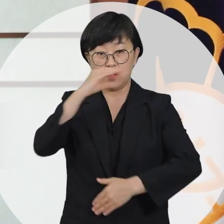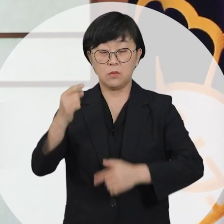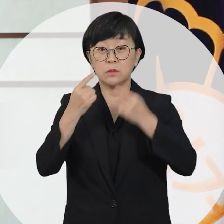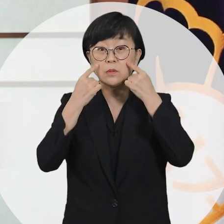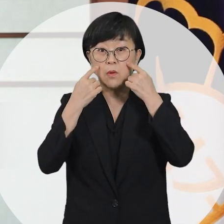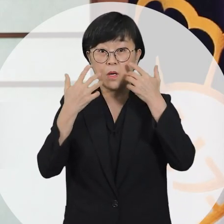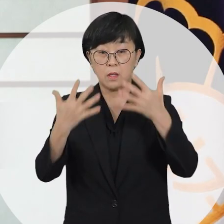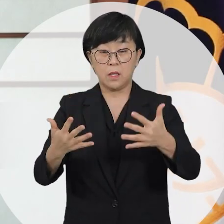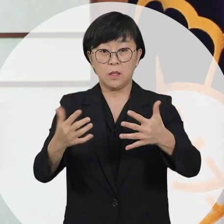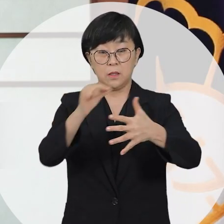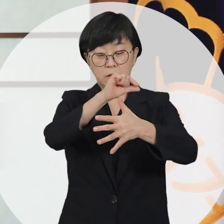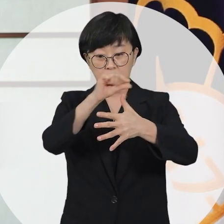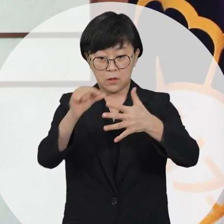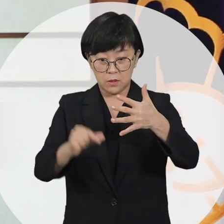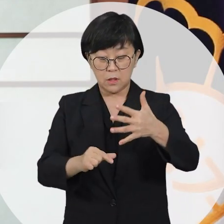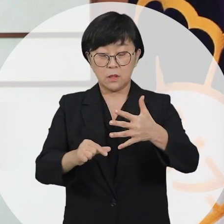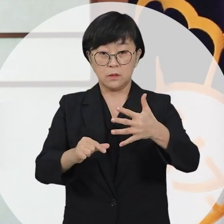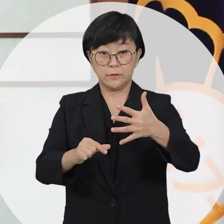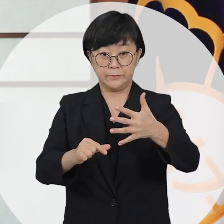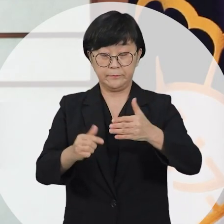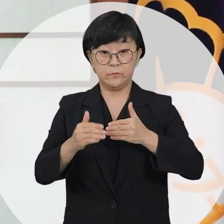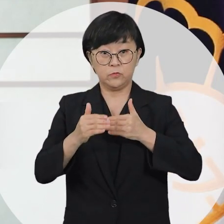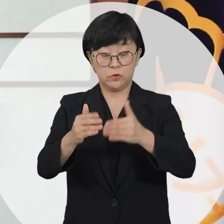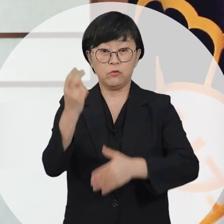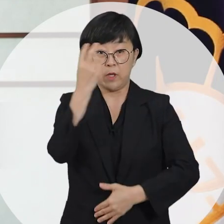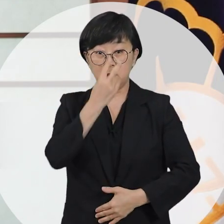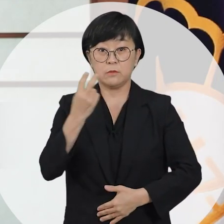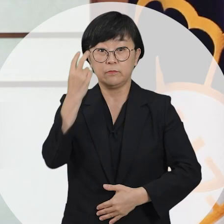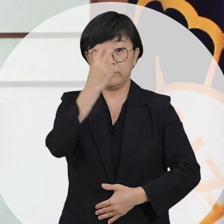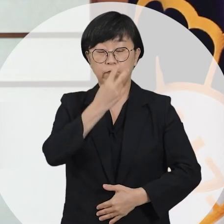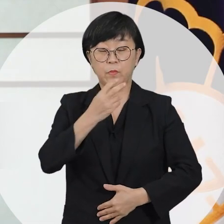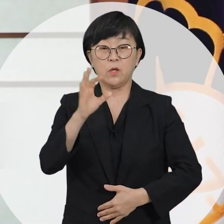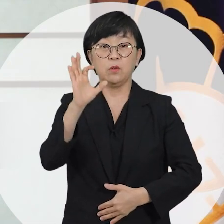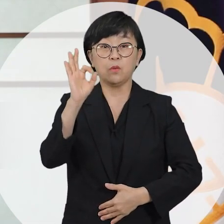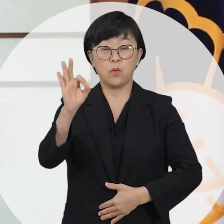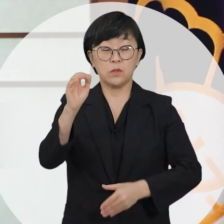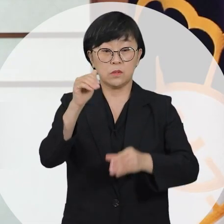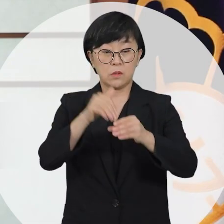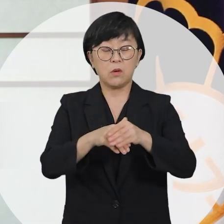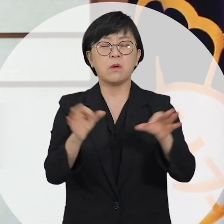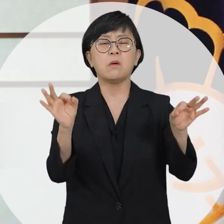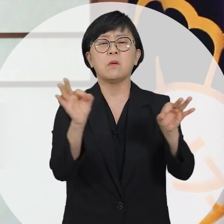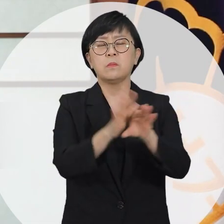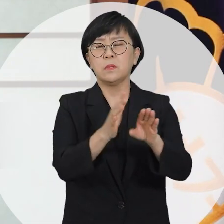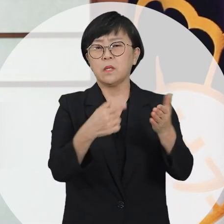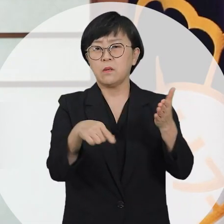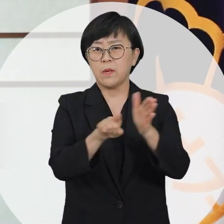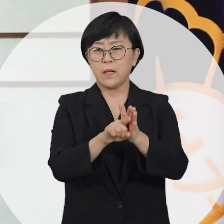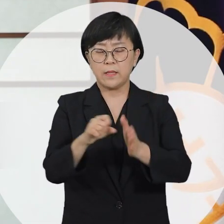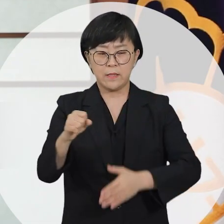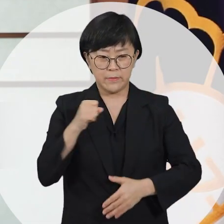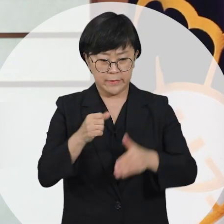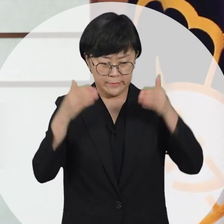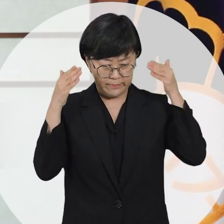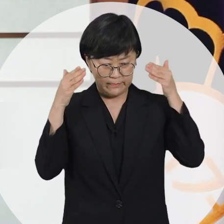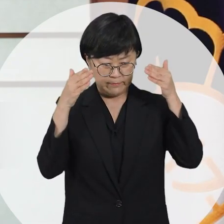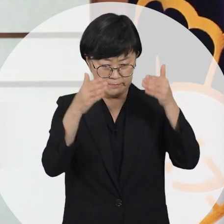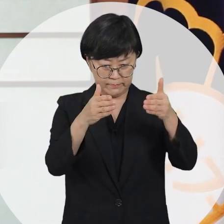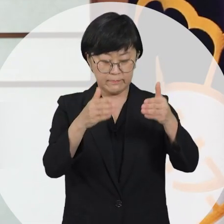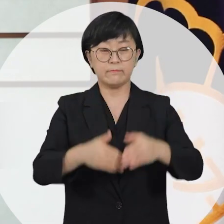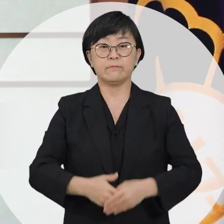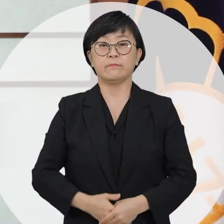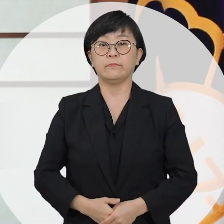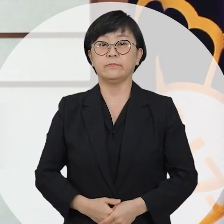정확하게 절차 사무를 관리하는 한편 돈 선거를 뿌리 뽑는 데 모든 역량을